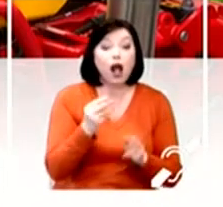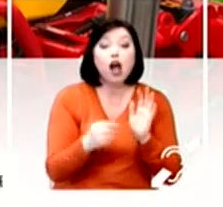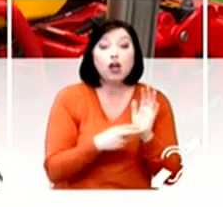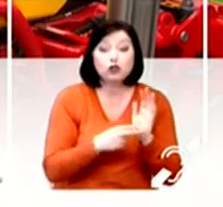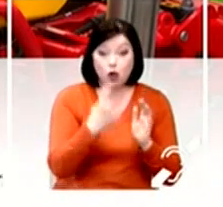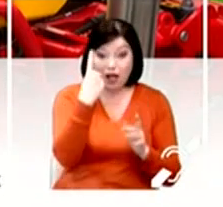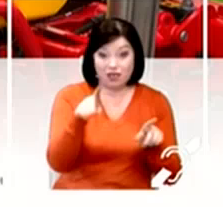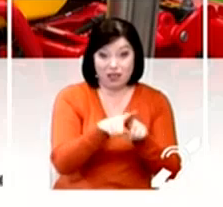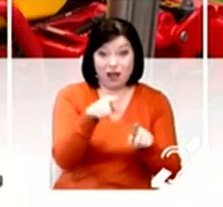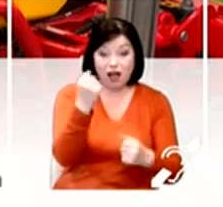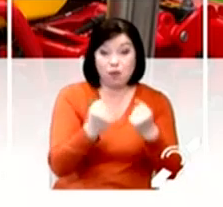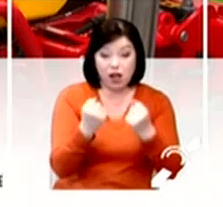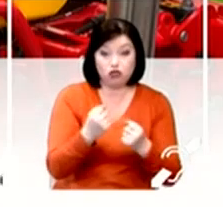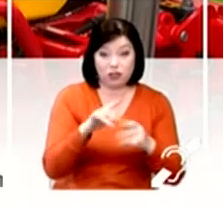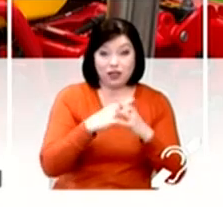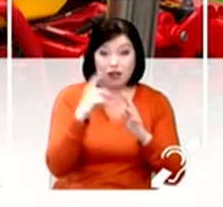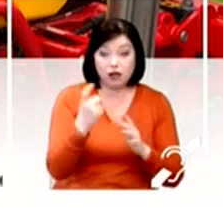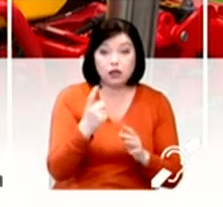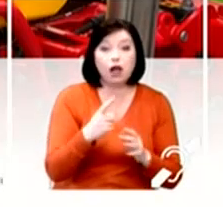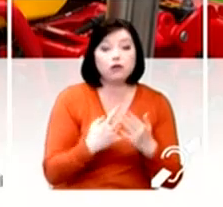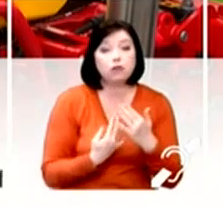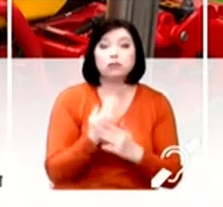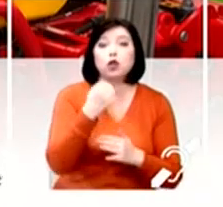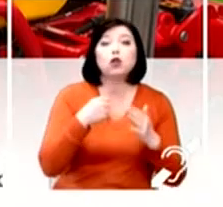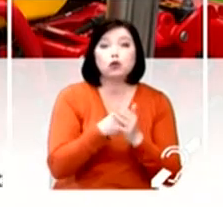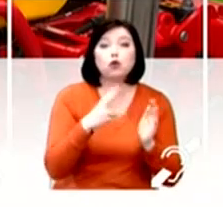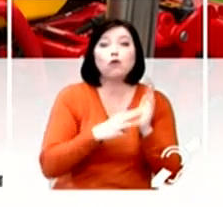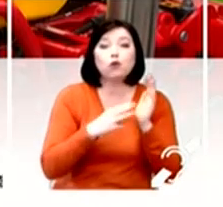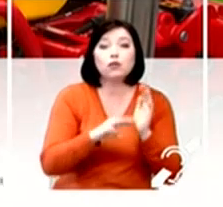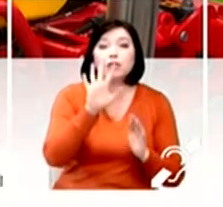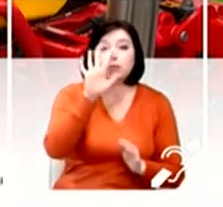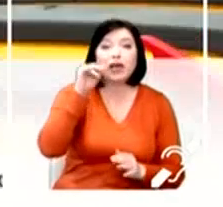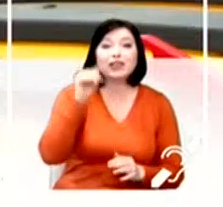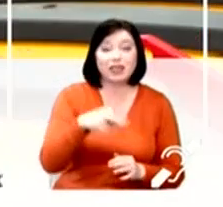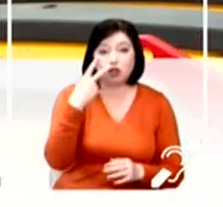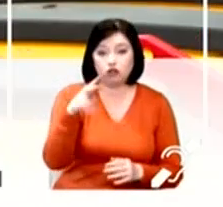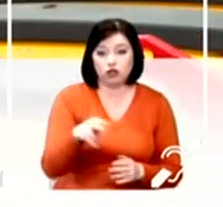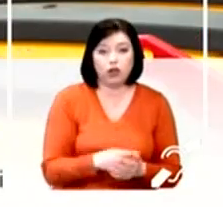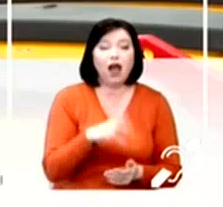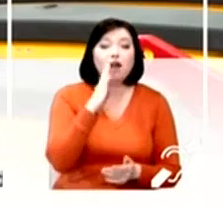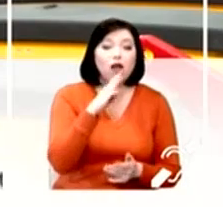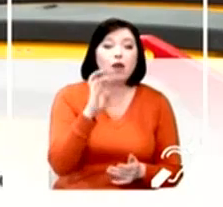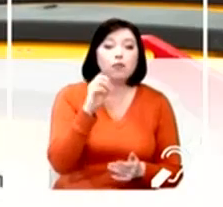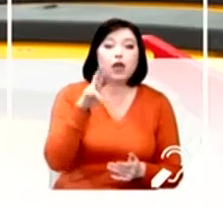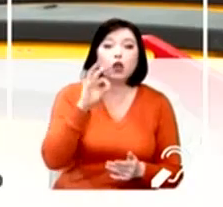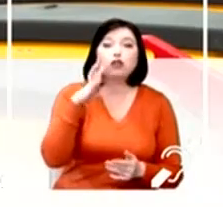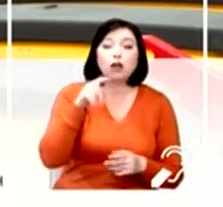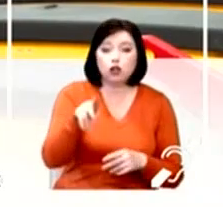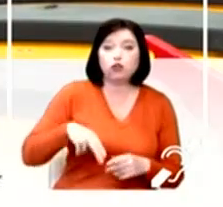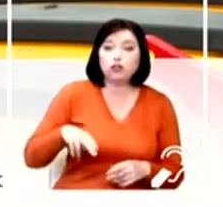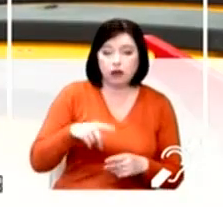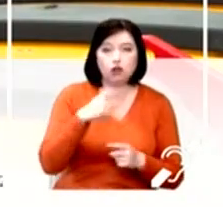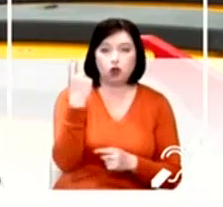prețul pentru o astfel de mașină agricolă urcă până la 85.000 de euro. Valeriu Belotcaci este directorul